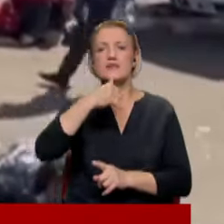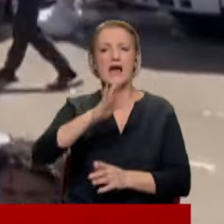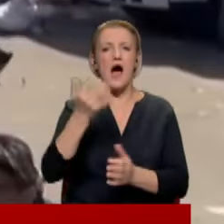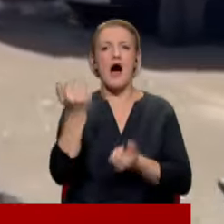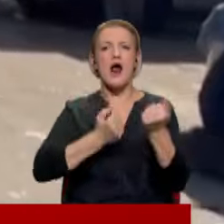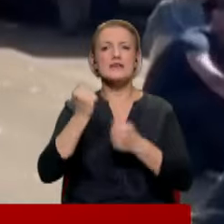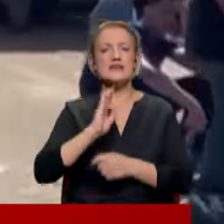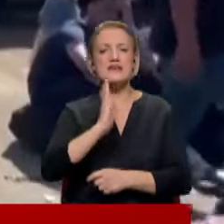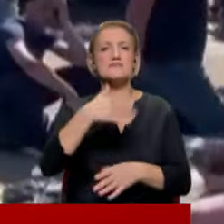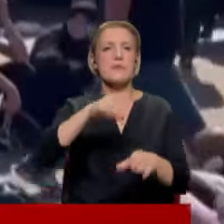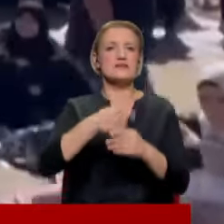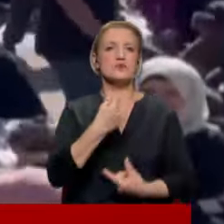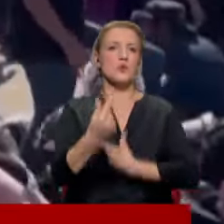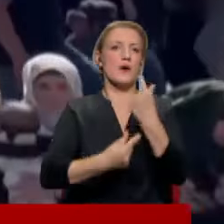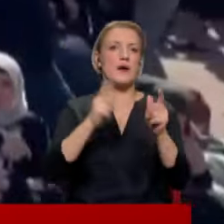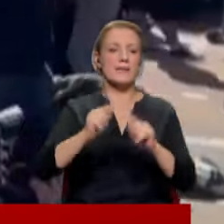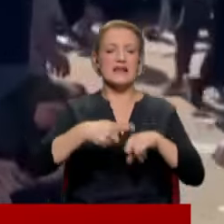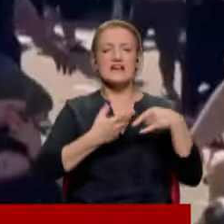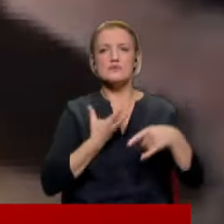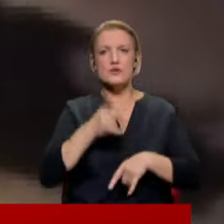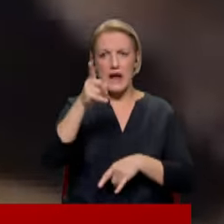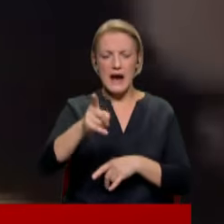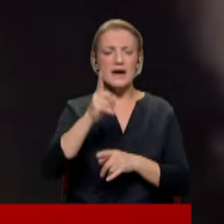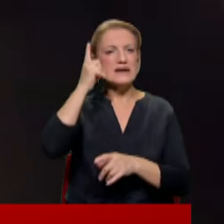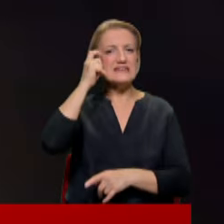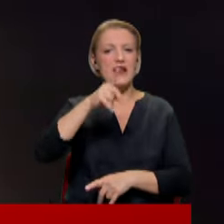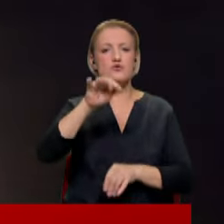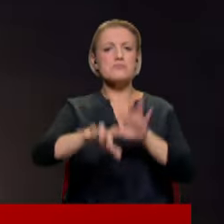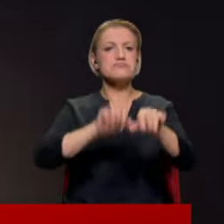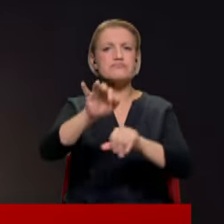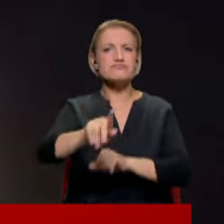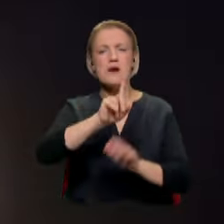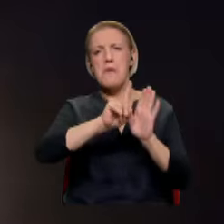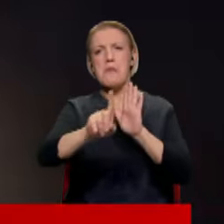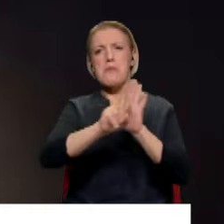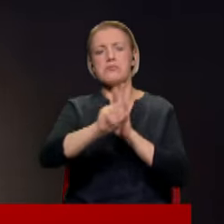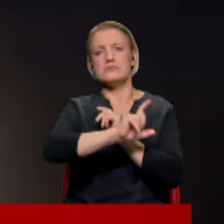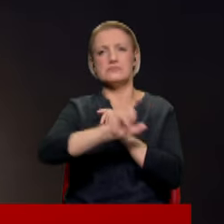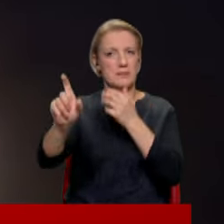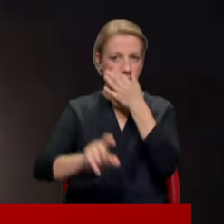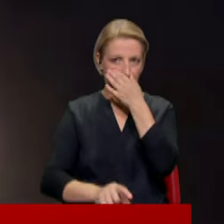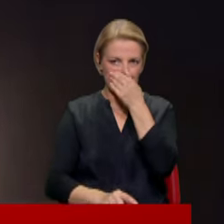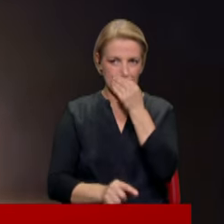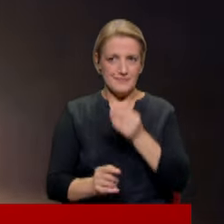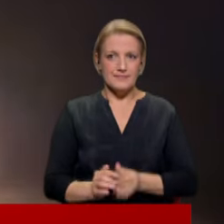araçlarla geçilmemesi için uyardı Hizbullah İsrail'in işgal girişimine roketlerle yanıt